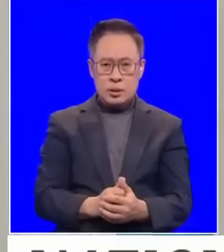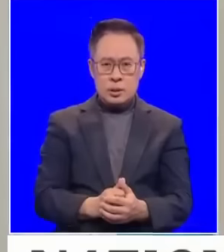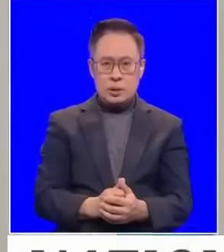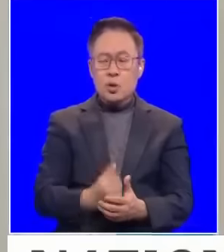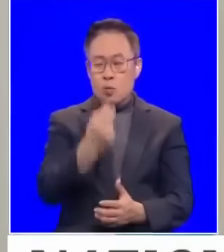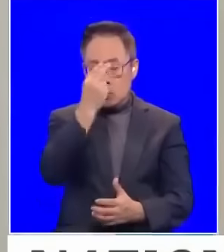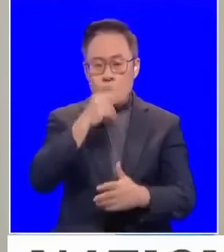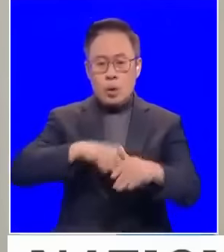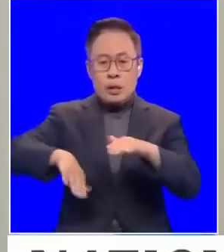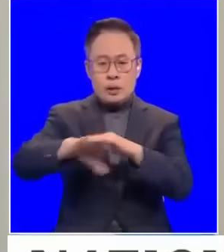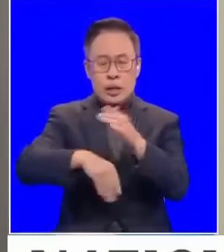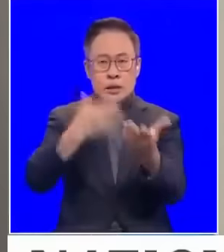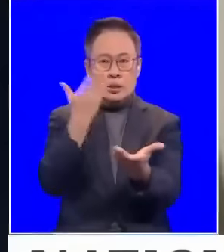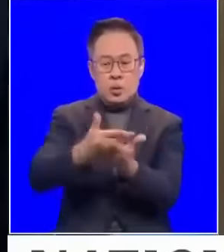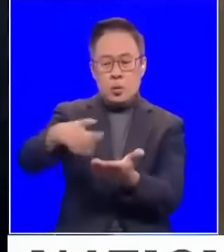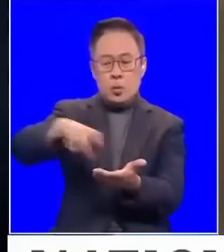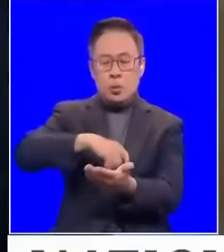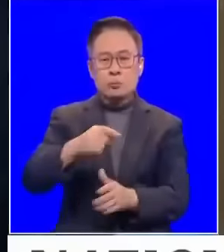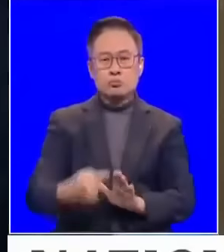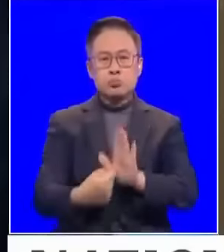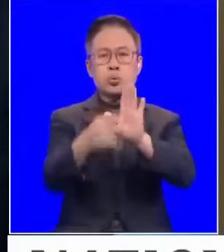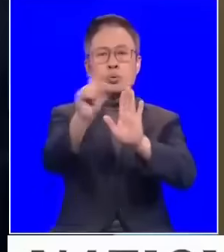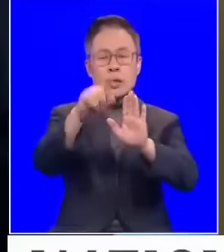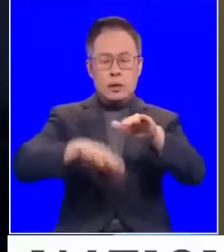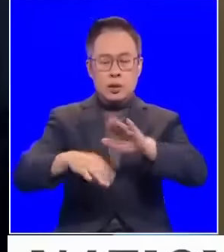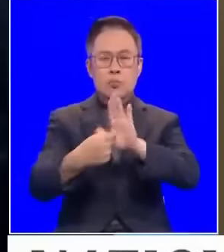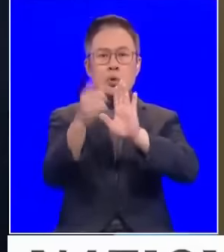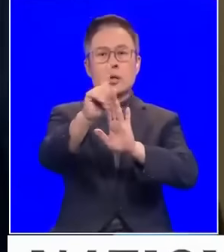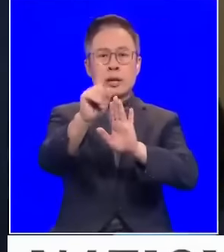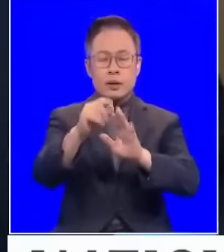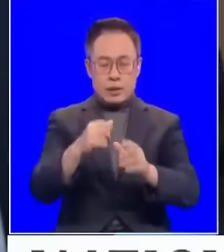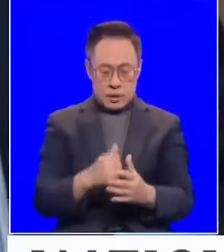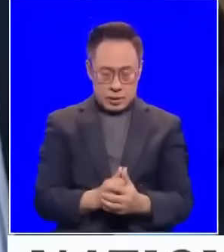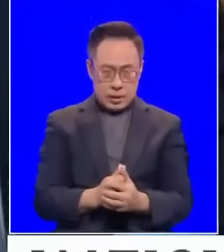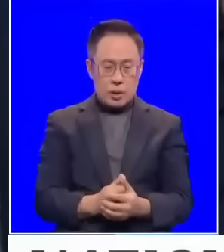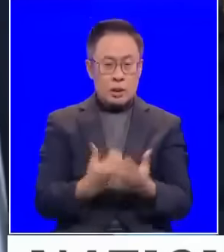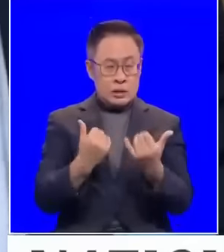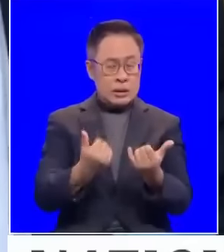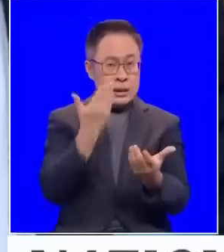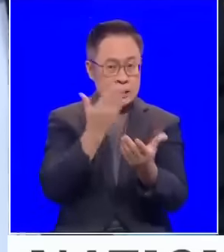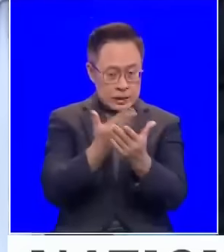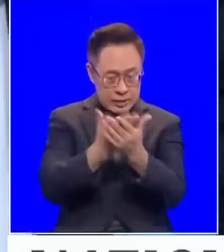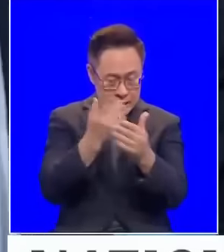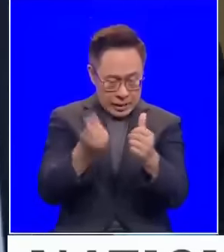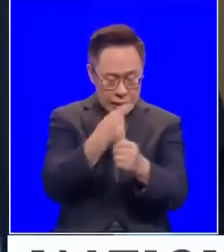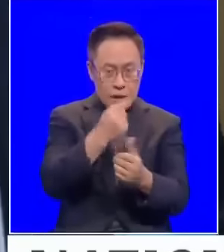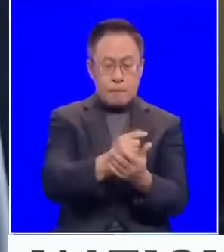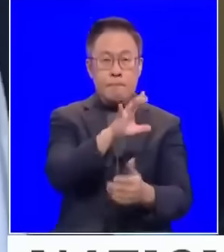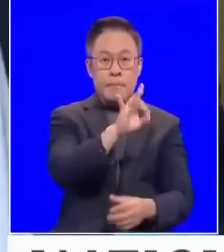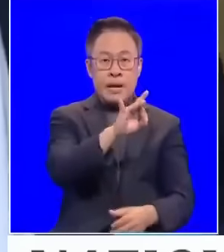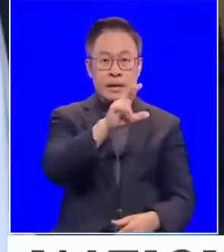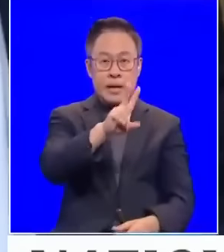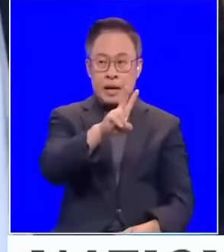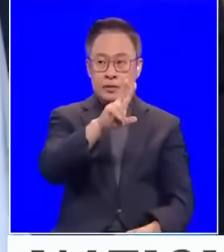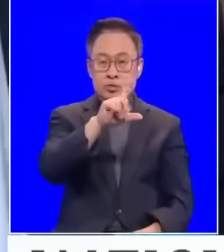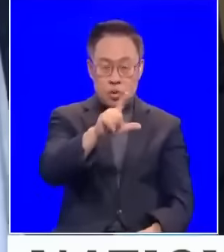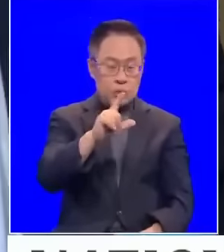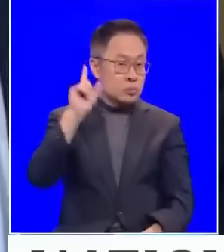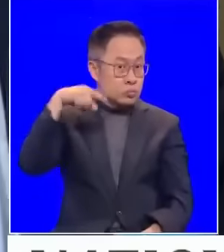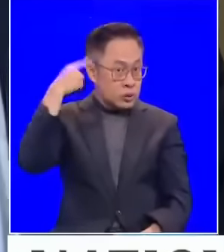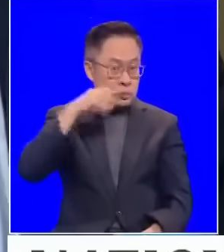คือเรื่องเงินเนี่ยคุณผู้ชมตามข้อมูลมันมี2ยอดนะ ค ่ ะ ไอ้ยอดแรกคือยอดก้อนใหญ่8ล้าน2อ ัน นี้ที่คุณพัชชี้แจงไปว่